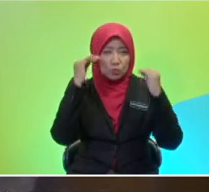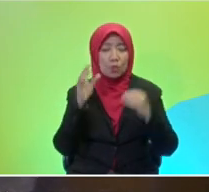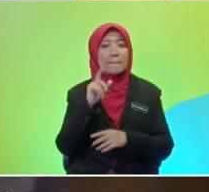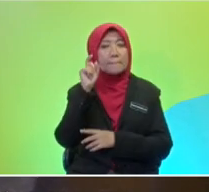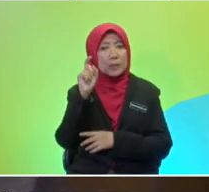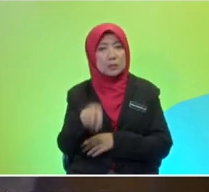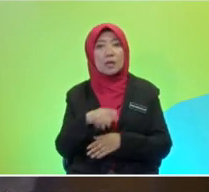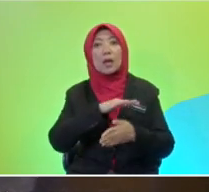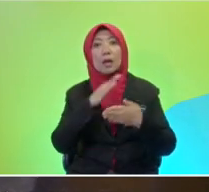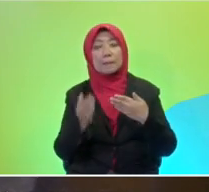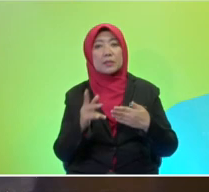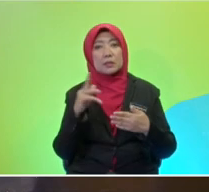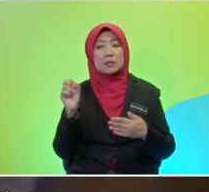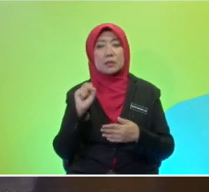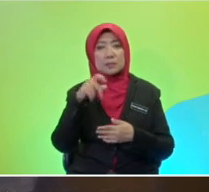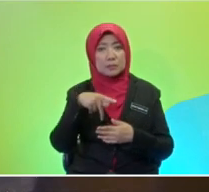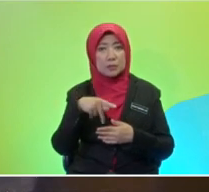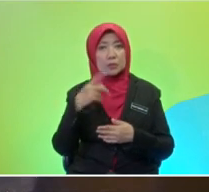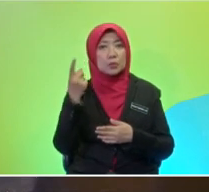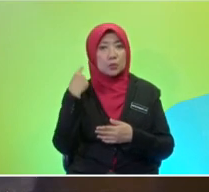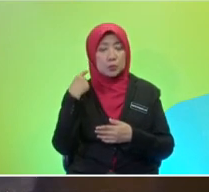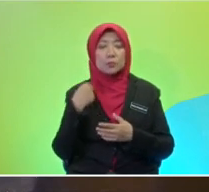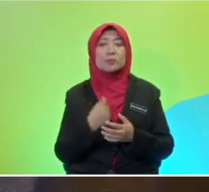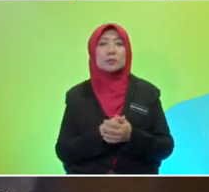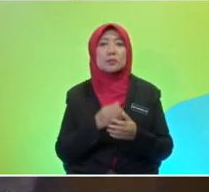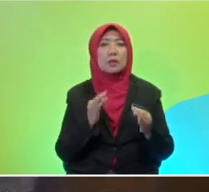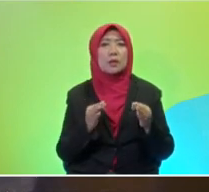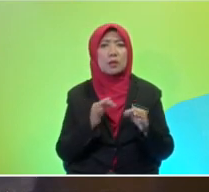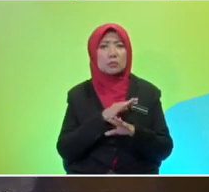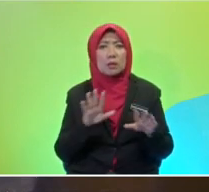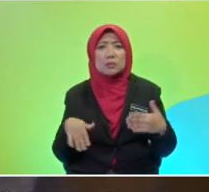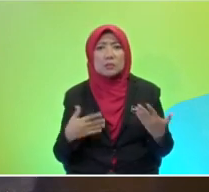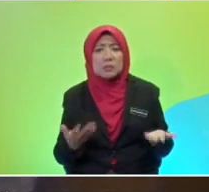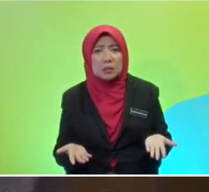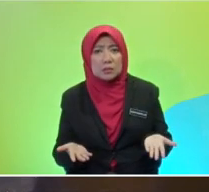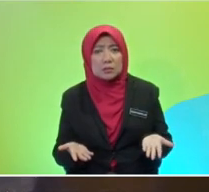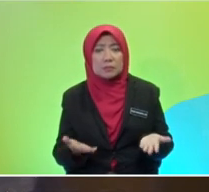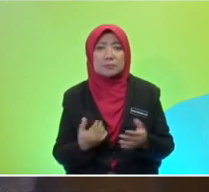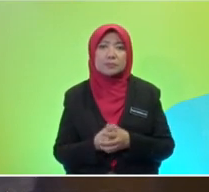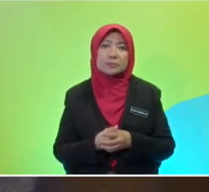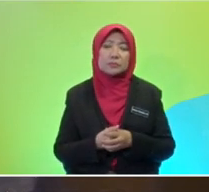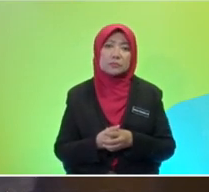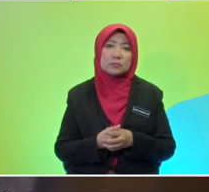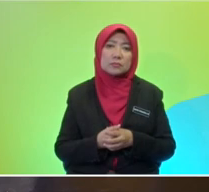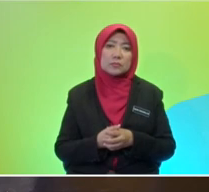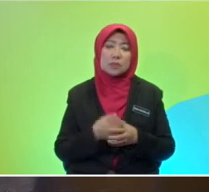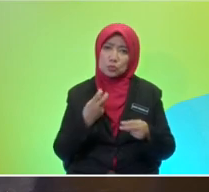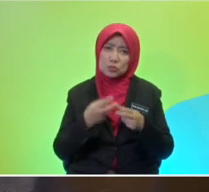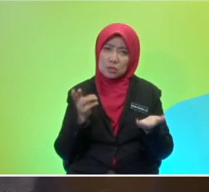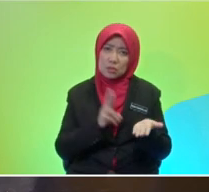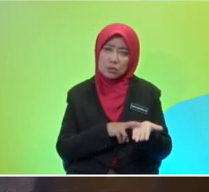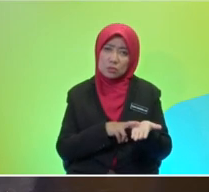menghabiskan Stadion pembelajaran dulu Betul kalau tak nanti akan menukarkan dari segi perekonomian